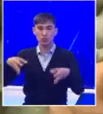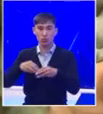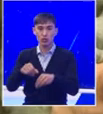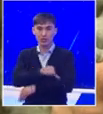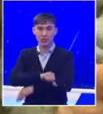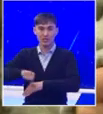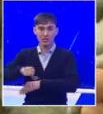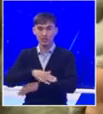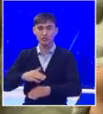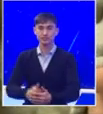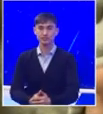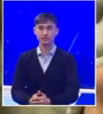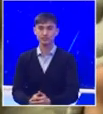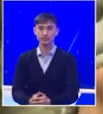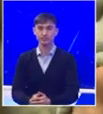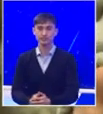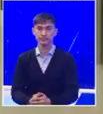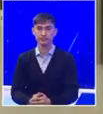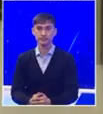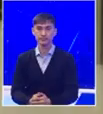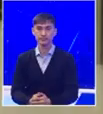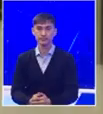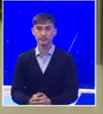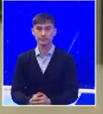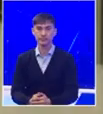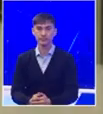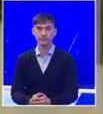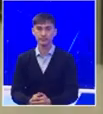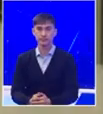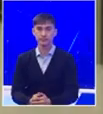границе. Мадина Неспека, Манжол Махтабай, телеканал Жетсу, Нур-Султан.